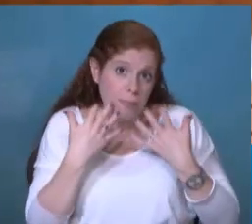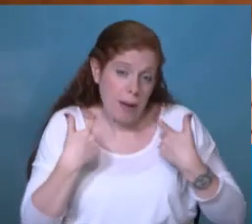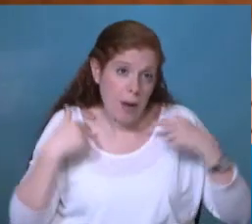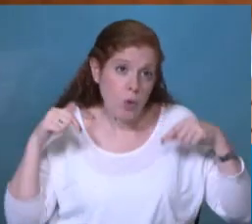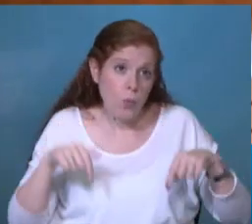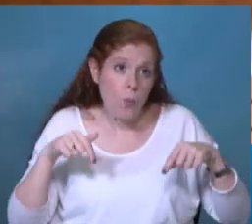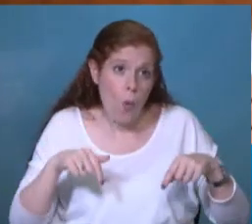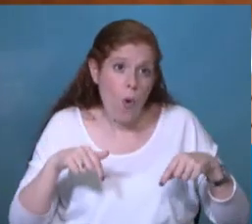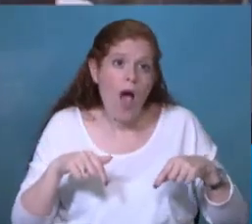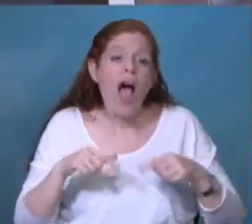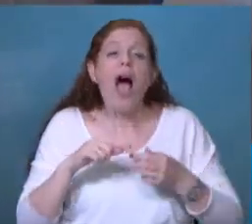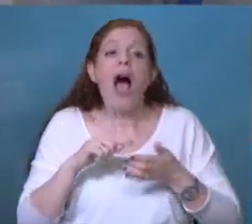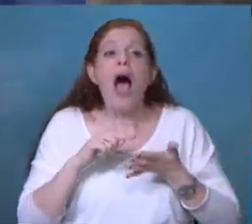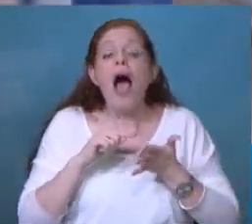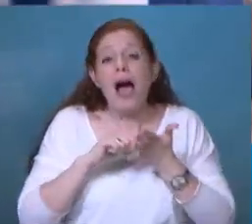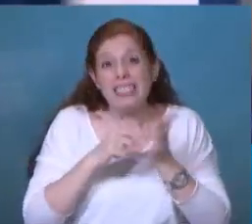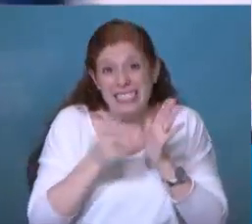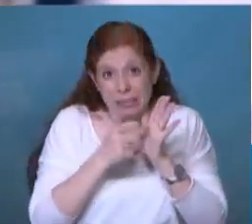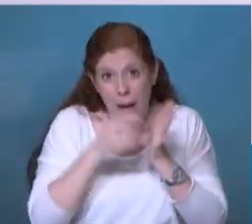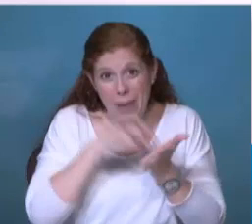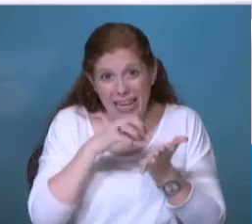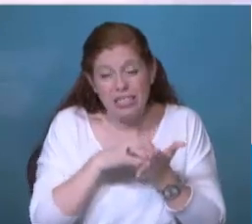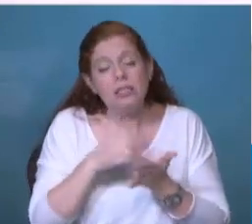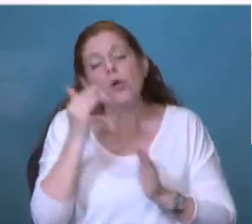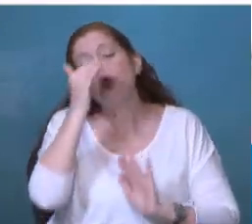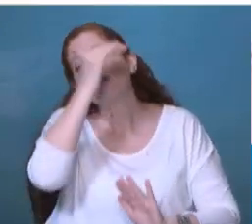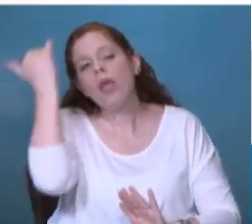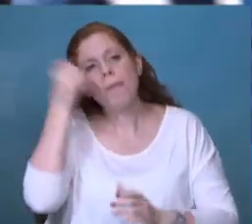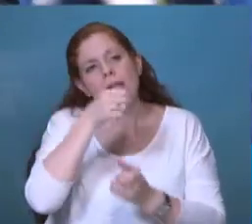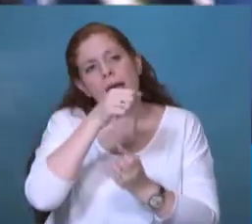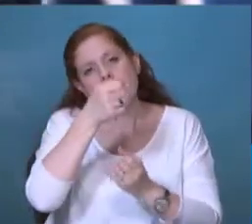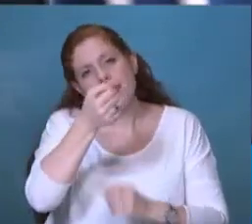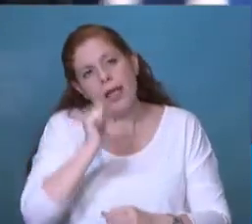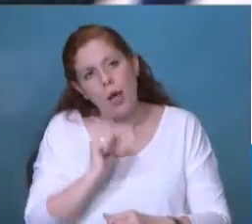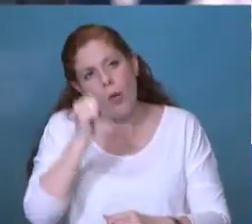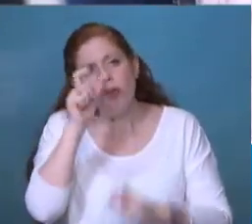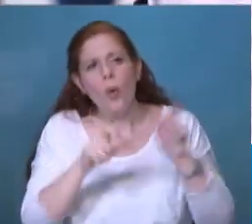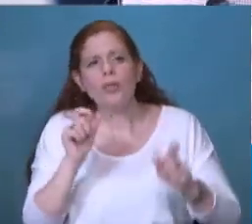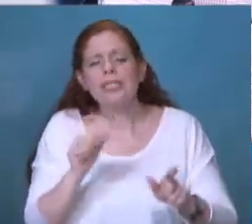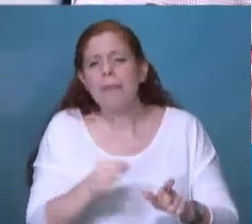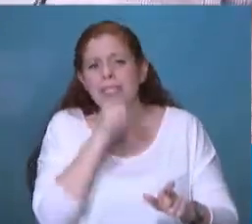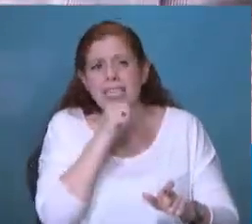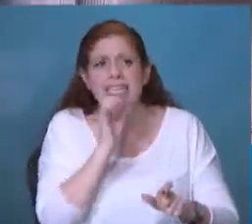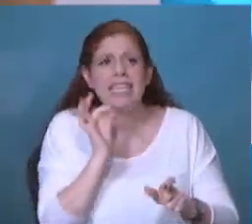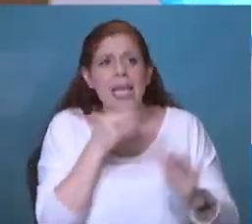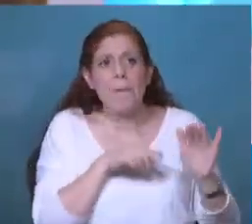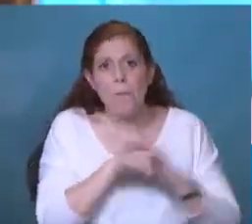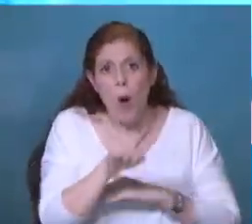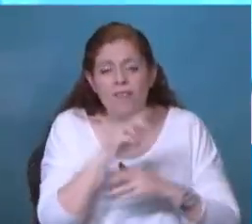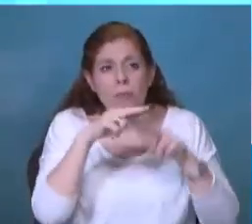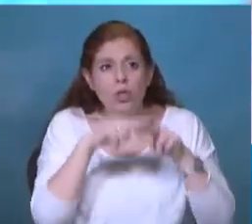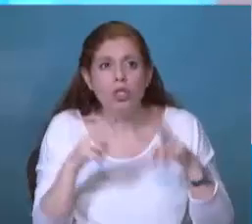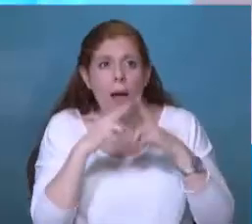כאן, הגורם המרכזי הוא תיירות היתר. האוכלוסייה מזדקנת, הצעירים בורחים, ומי שנשאר בעיר